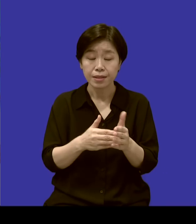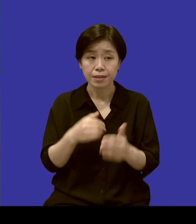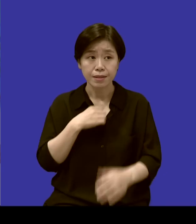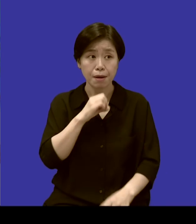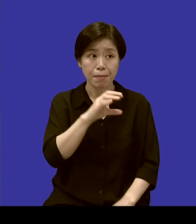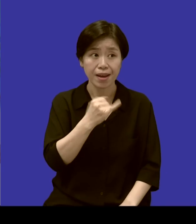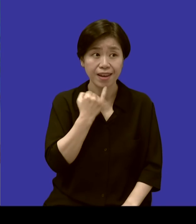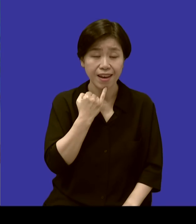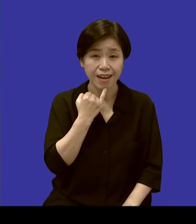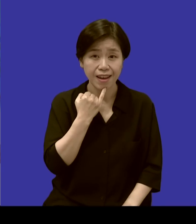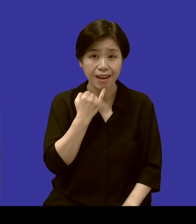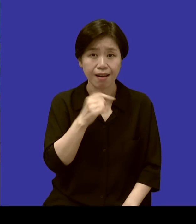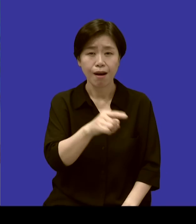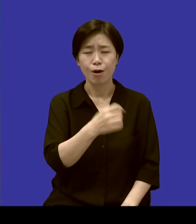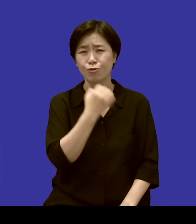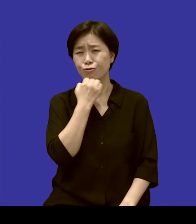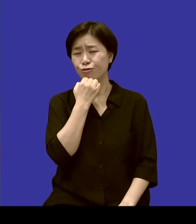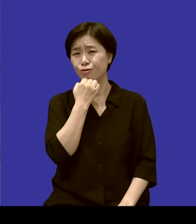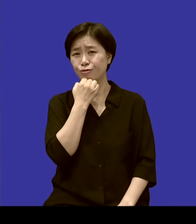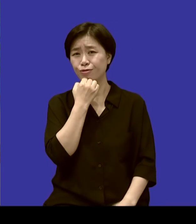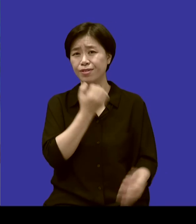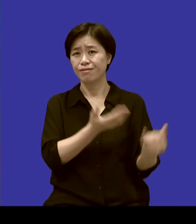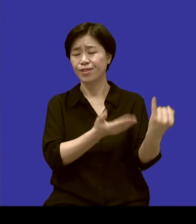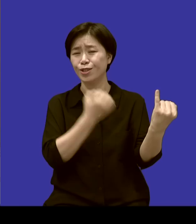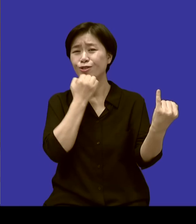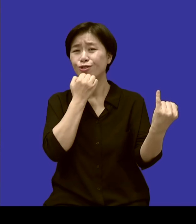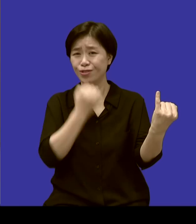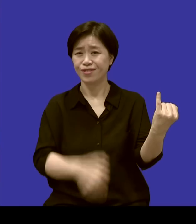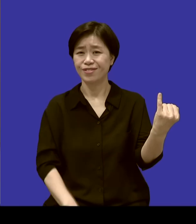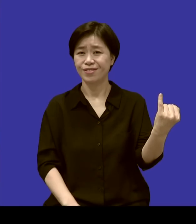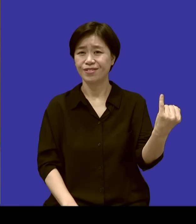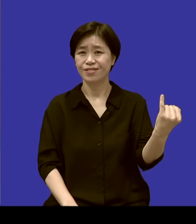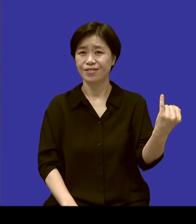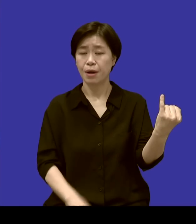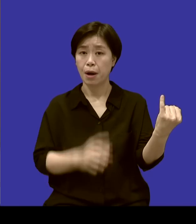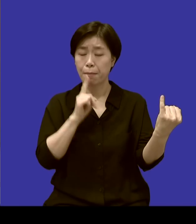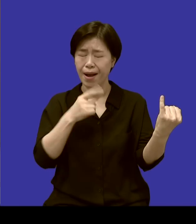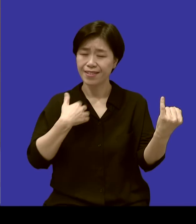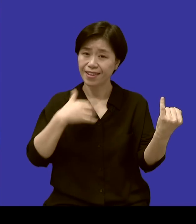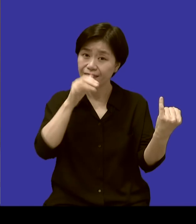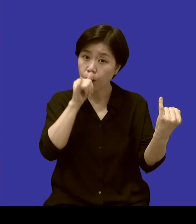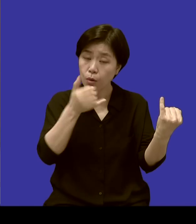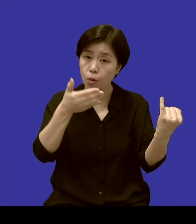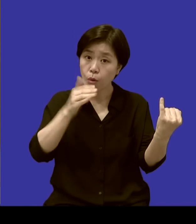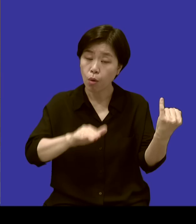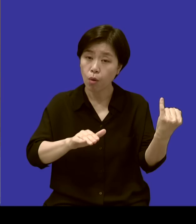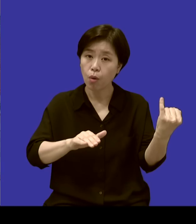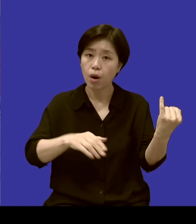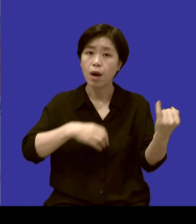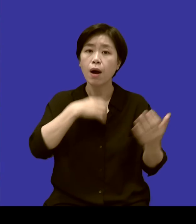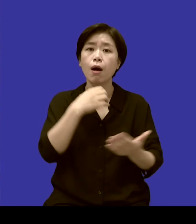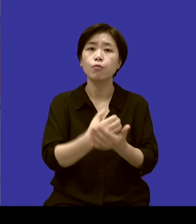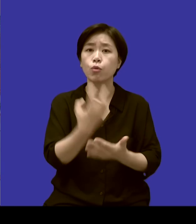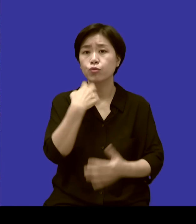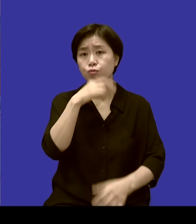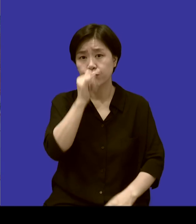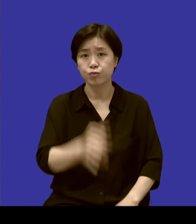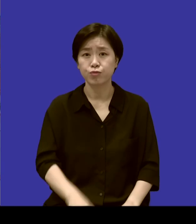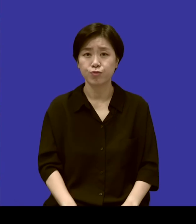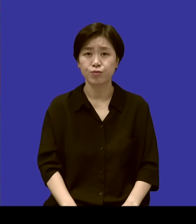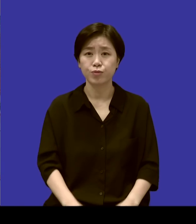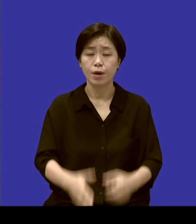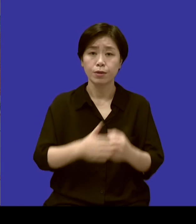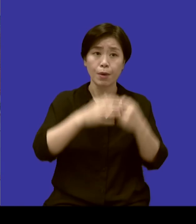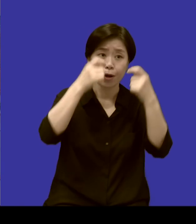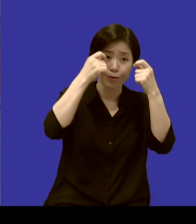말씀하실 네. 때 너무 웃기신 거예요. 제가요? 네, 너무 유머가 있는데 그렇죠. 너무 감동이 있으니까 예. 계속 울었다 네.